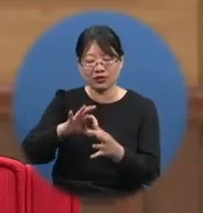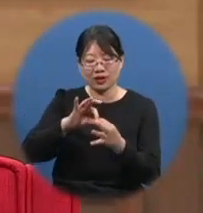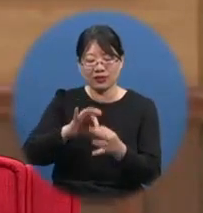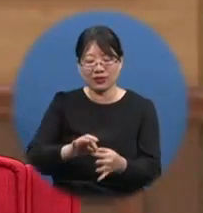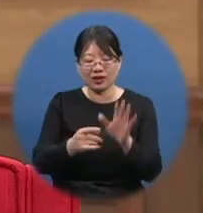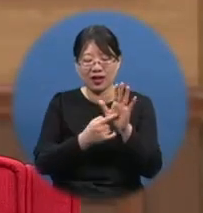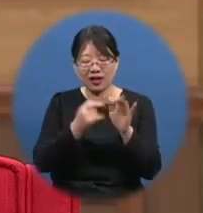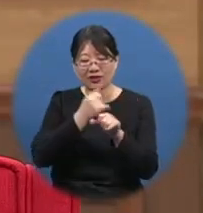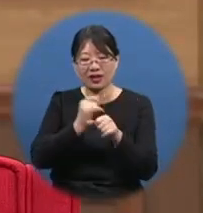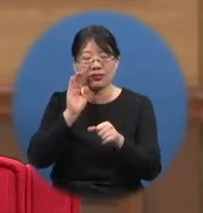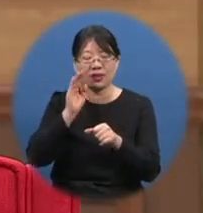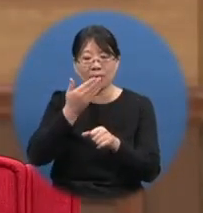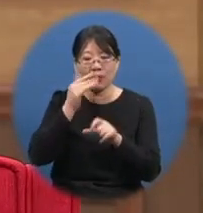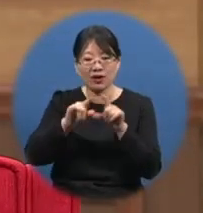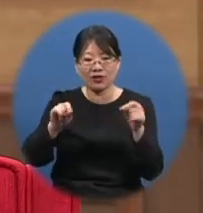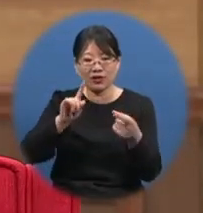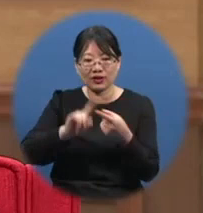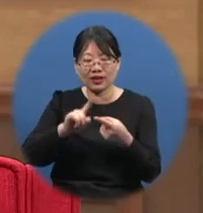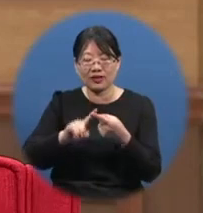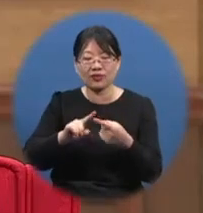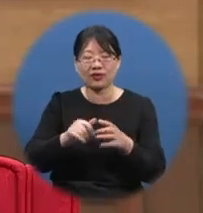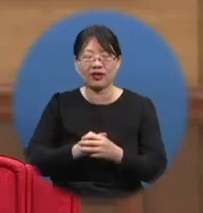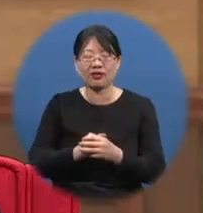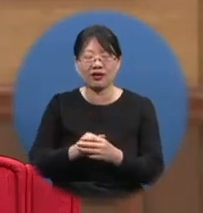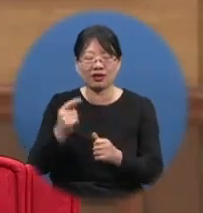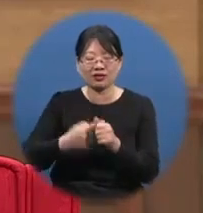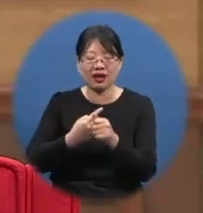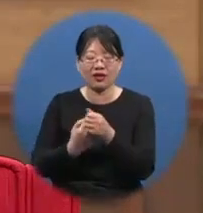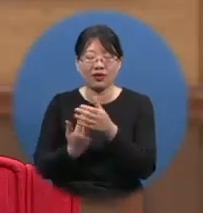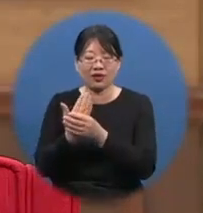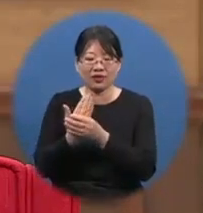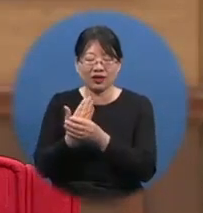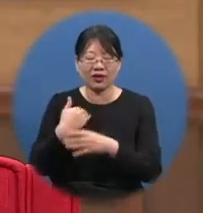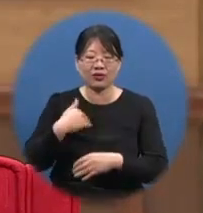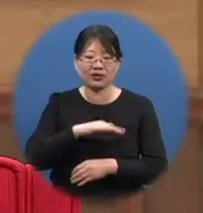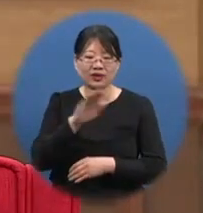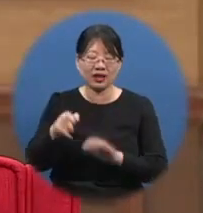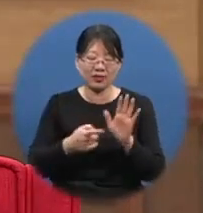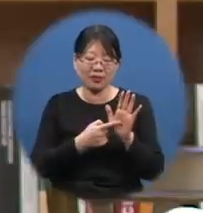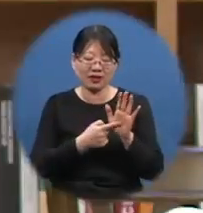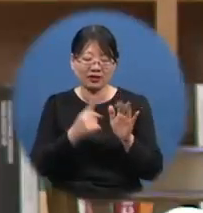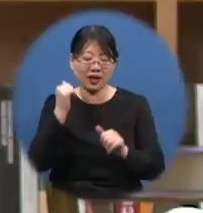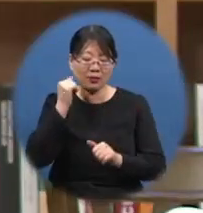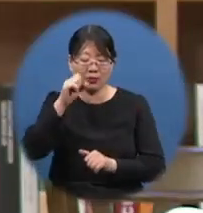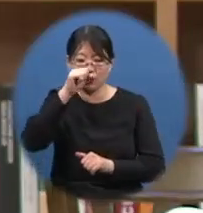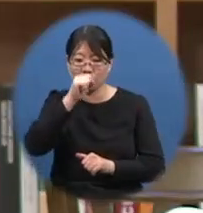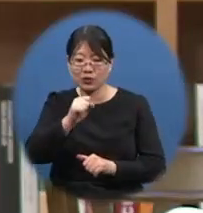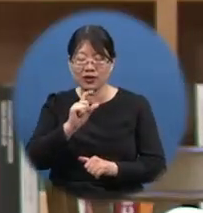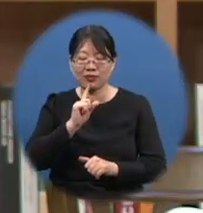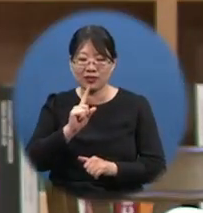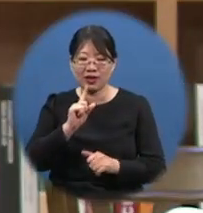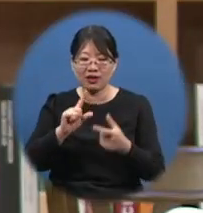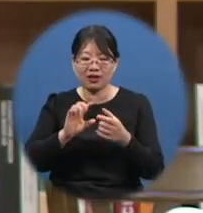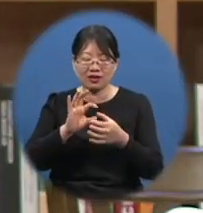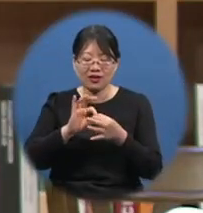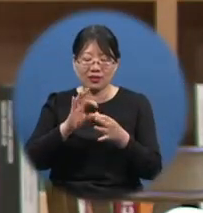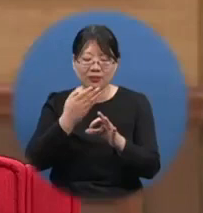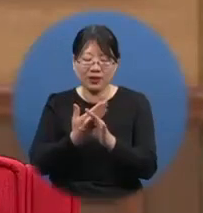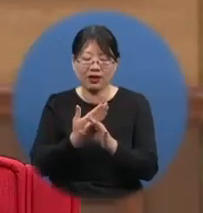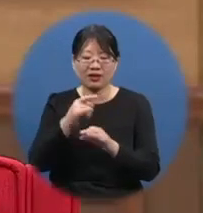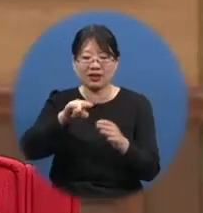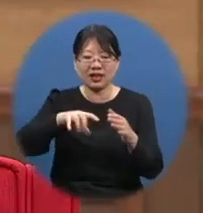되어져서 나타나는 미래 먹거리에 대해서는 본능적으로 우리가 반응을 하자. 그러면